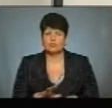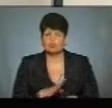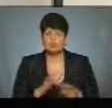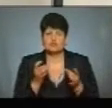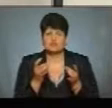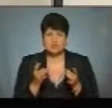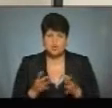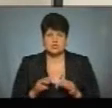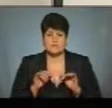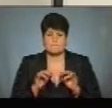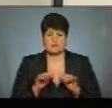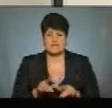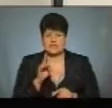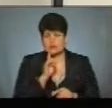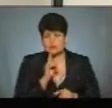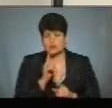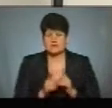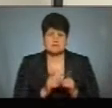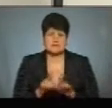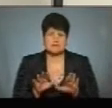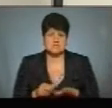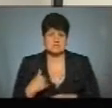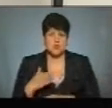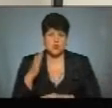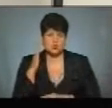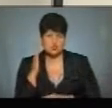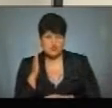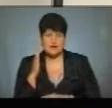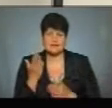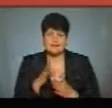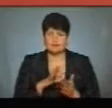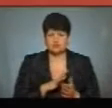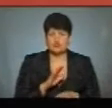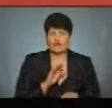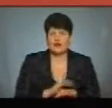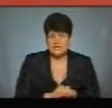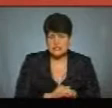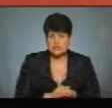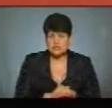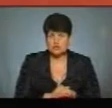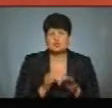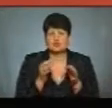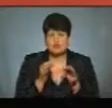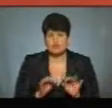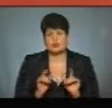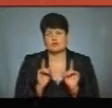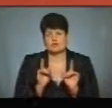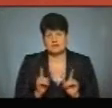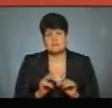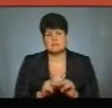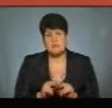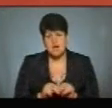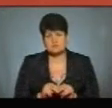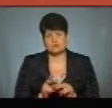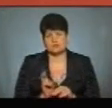було спрощено відповідну процедуру тимчасової зміни місця голосування без зміни виборчої адреси, де було фактично дозволено лише, тобто,